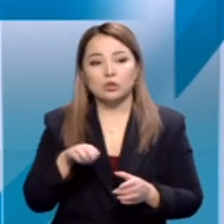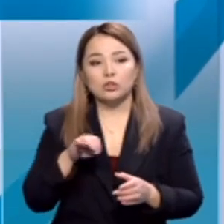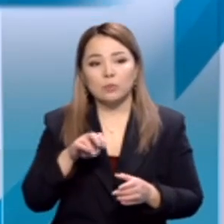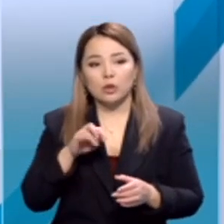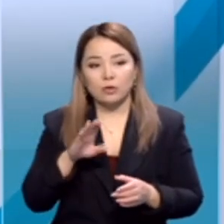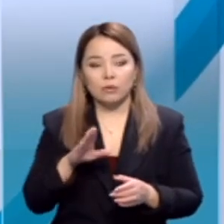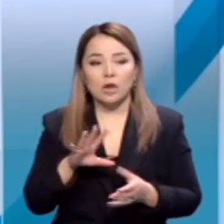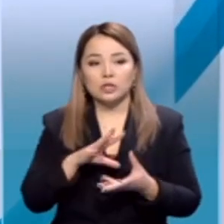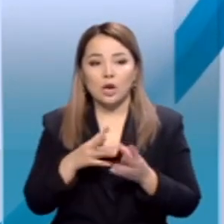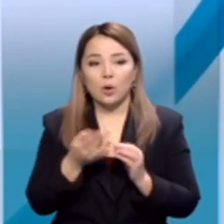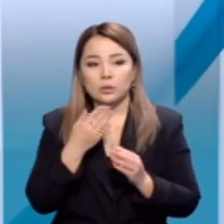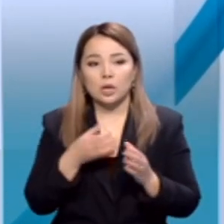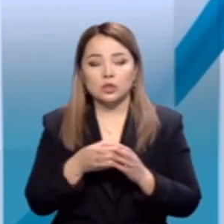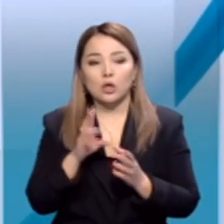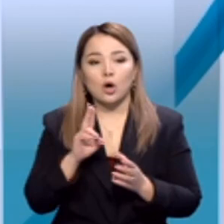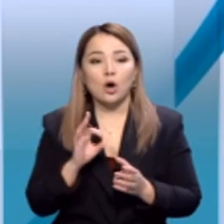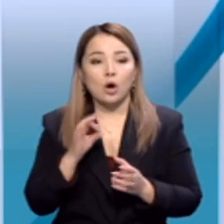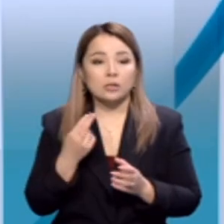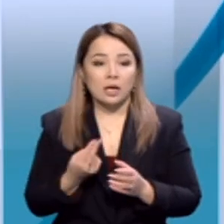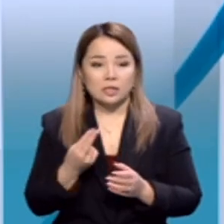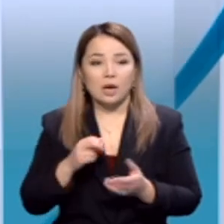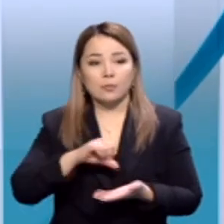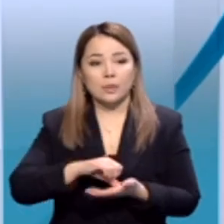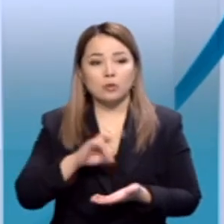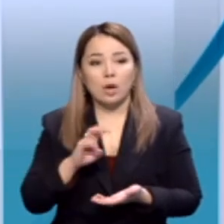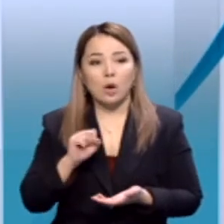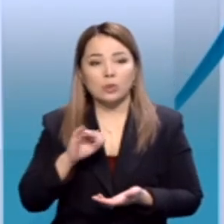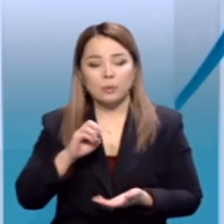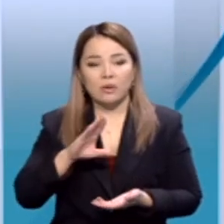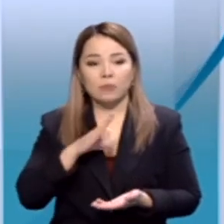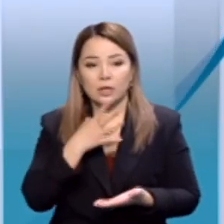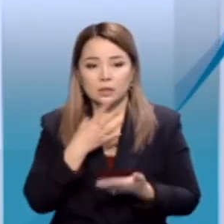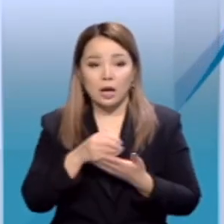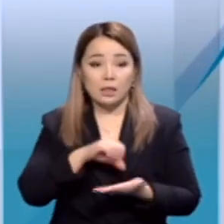Дүйсенбинов, Жалпы ұлттық социал-демократиялық партиясынан Нұрлан Әуесбаев